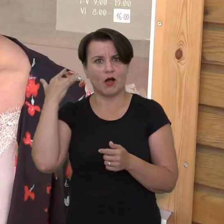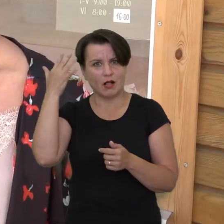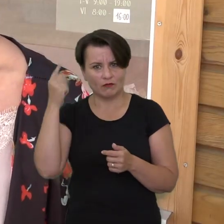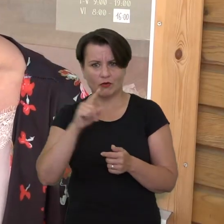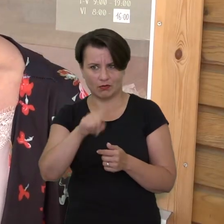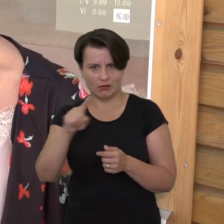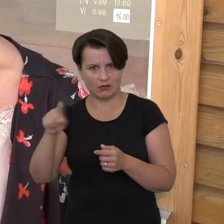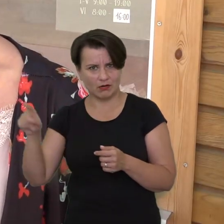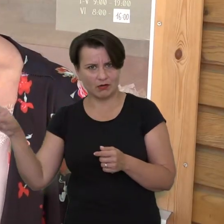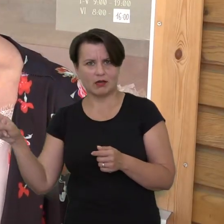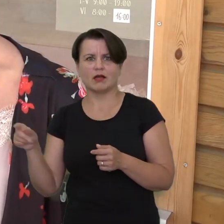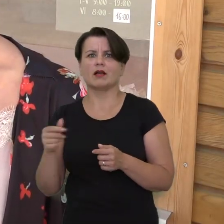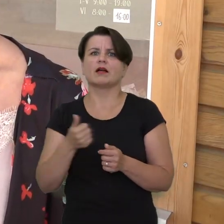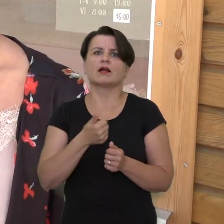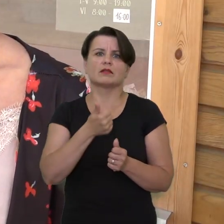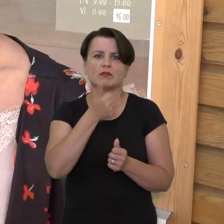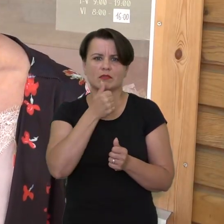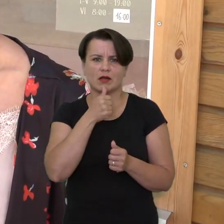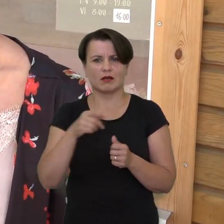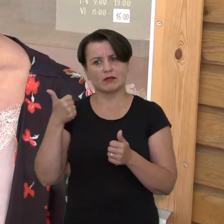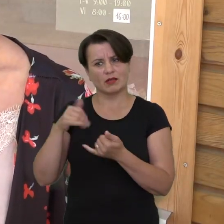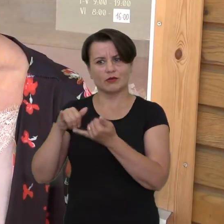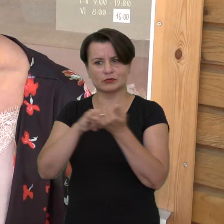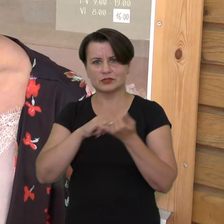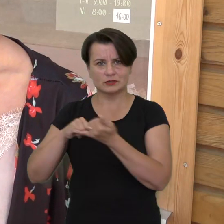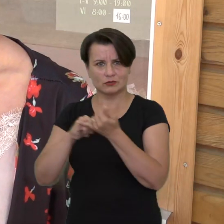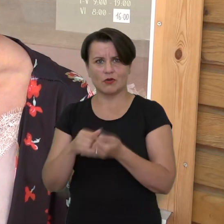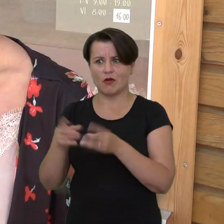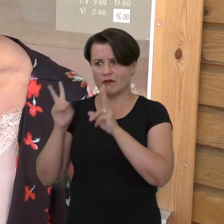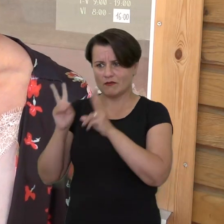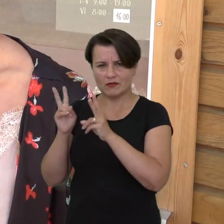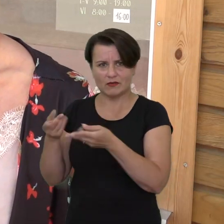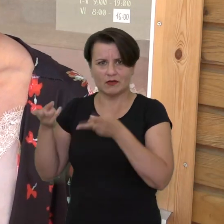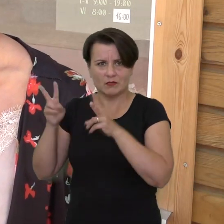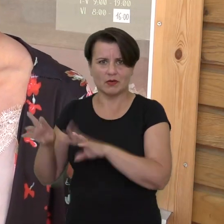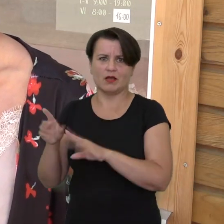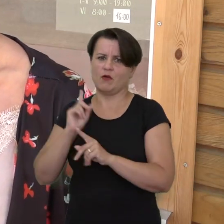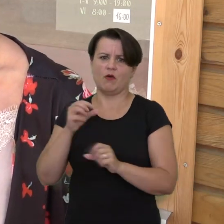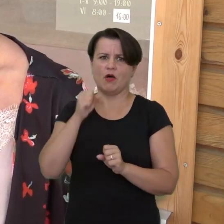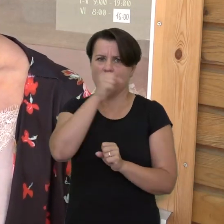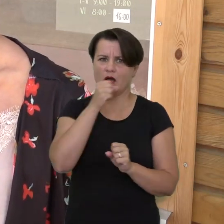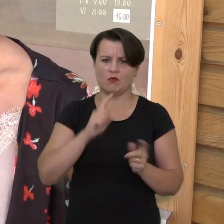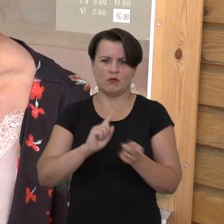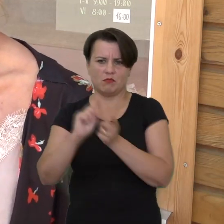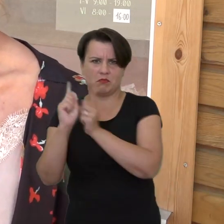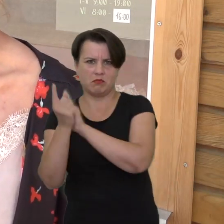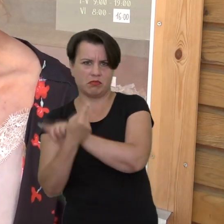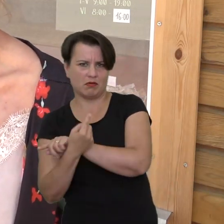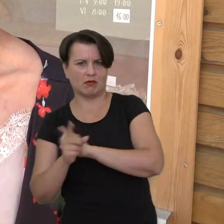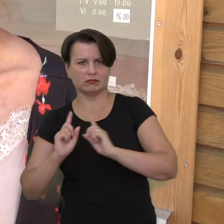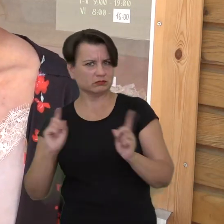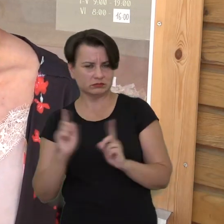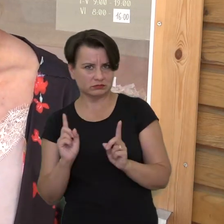yra pasigirsta nuomonių, kad nerespektabilu yra identifikuoti krašto su tokiu unikaliu kultūriniu